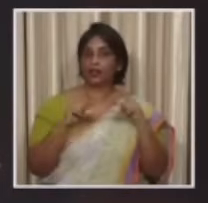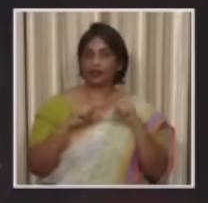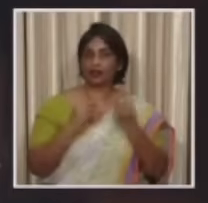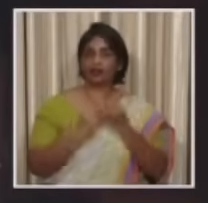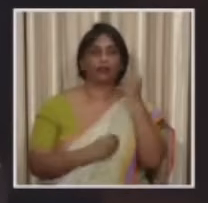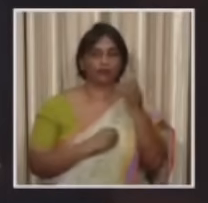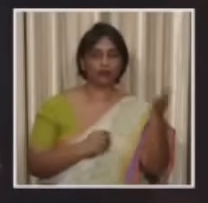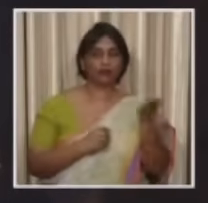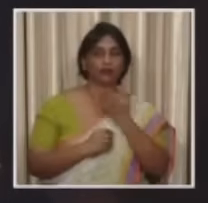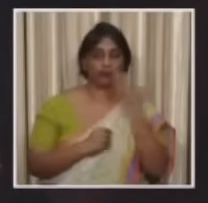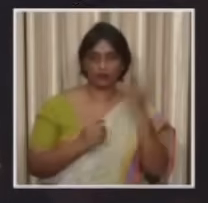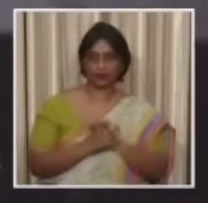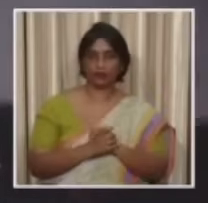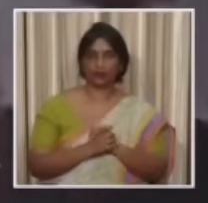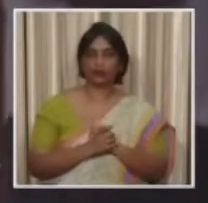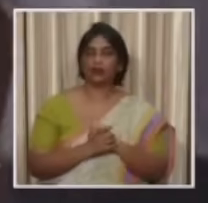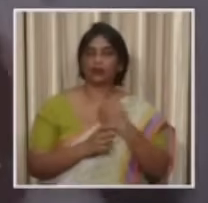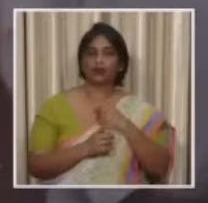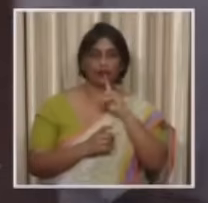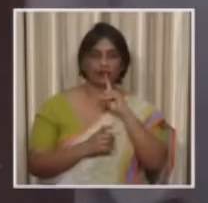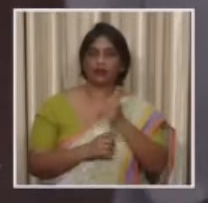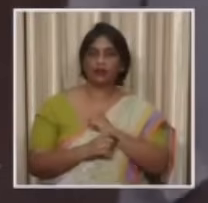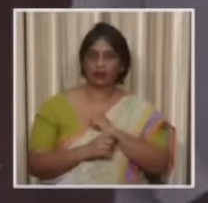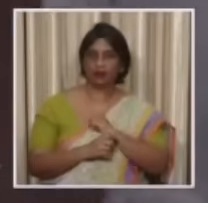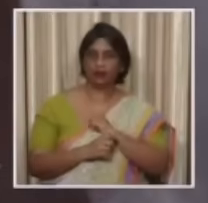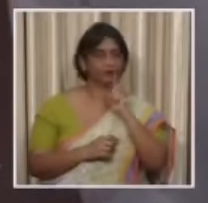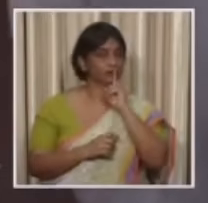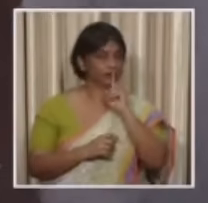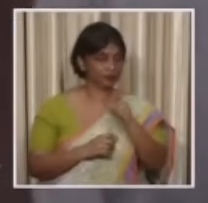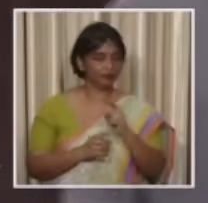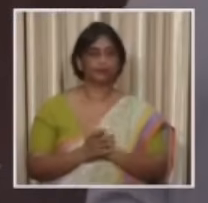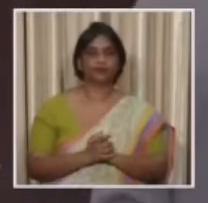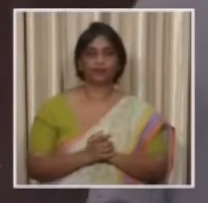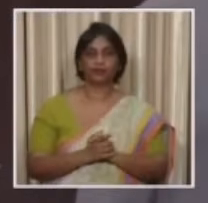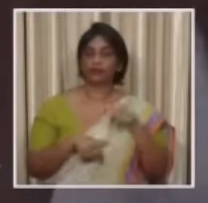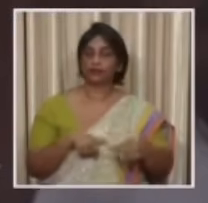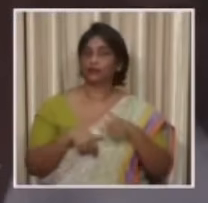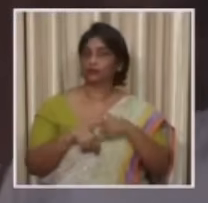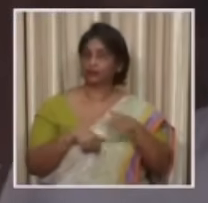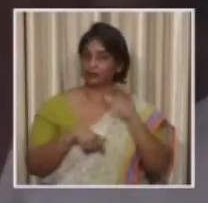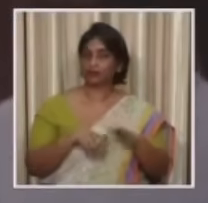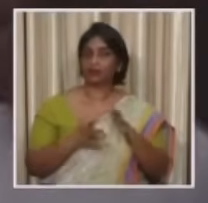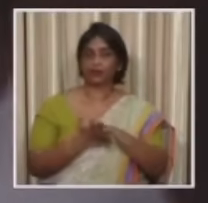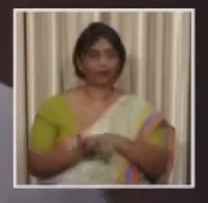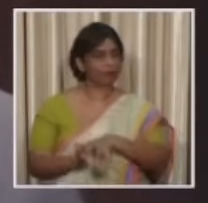ලබා දෙන්න පුළුවන්. මම කියන්න කැමතියි, මම ඔබතුමාට කියන්නම්, මේ වෙනකොට තොග